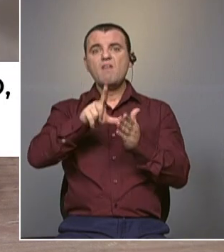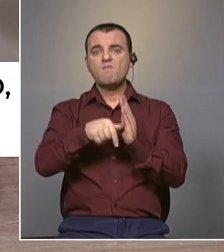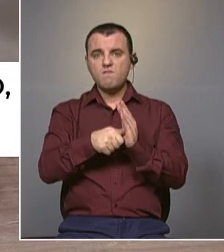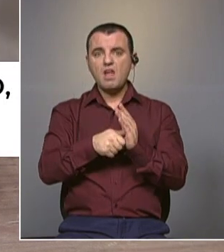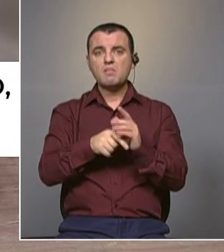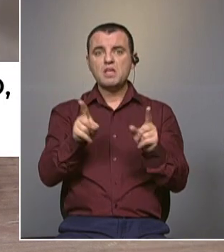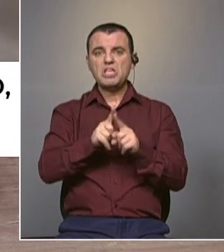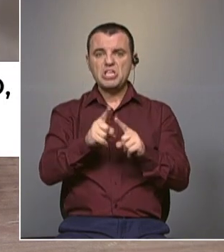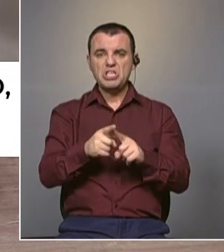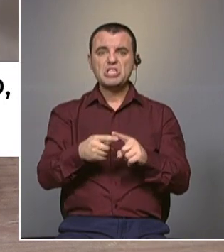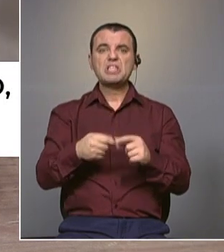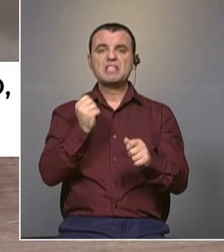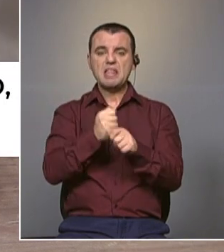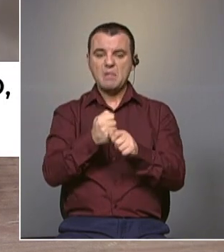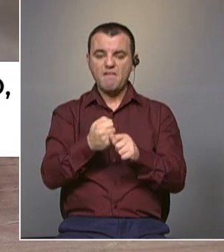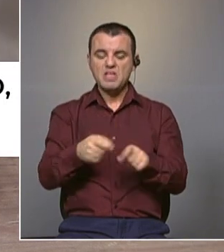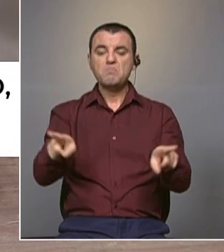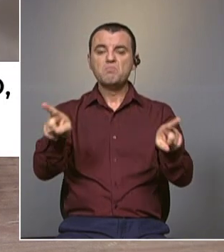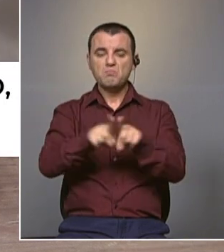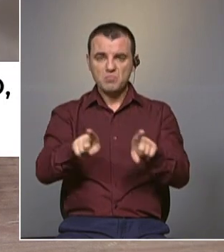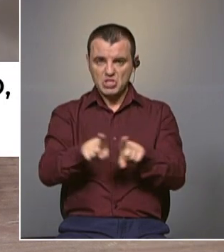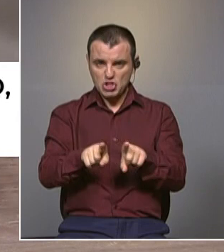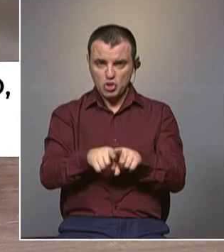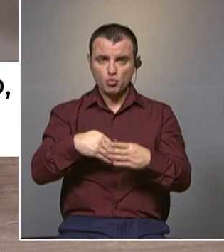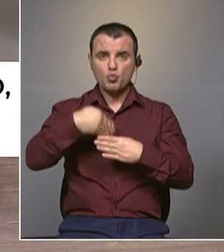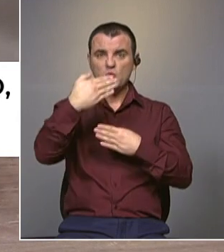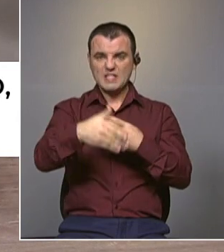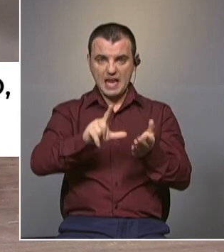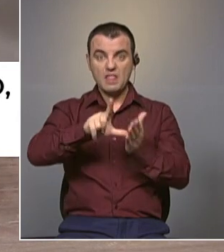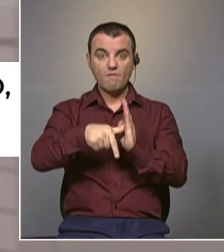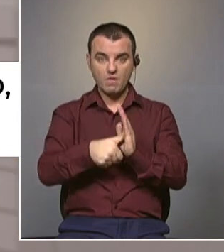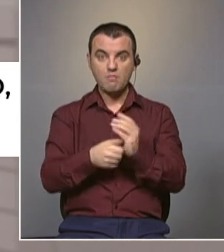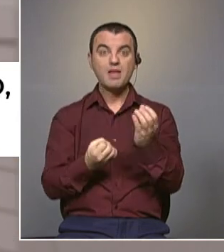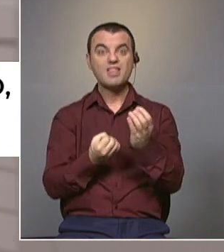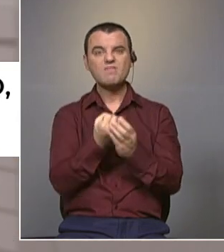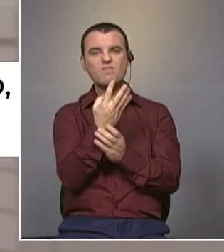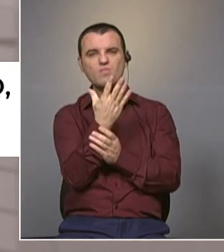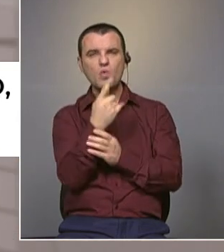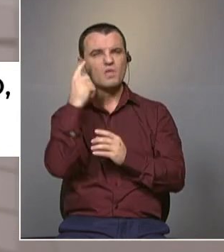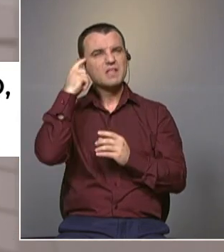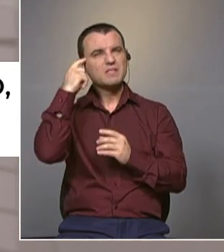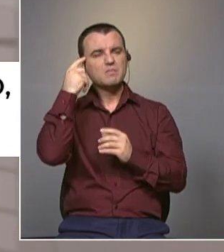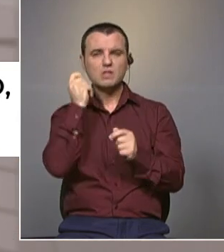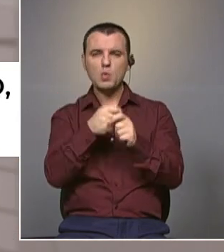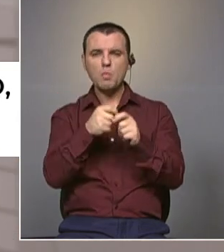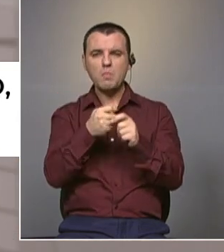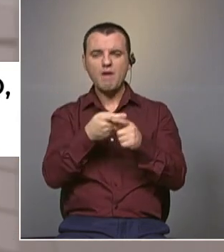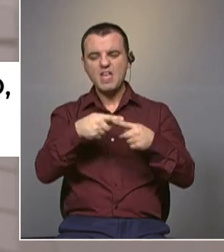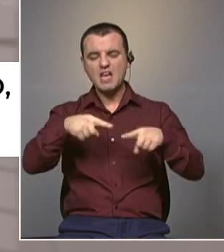се възпроизведе съвсем същото, след време новия контекст го прави друго и различно